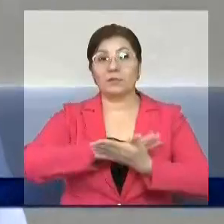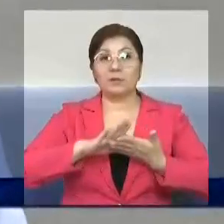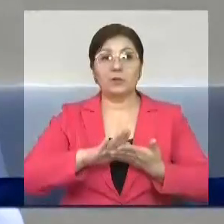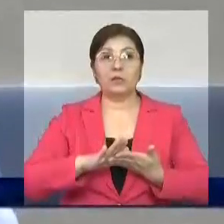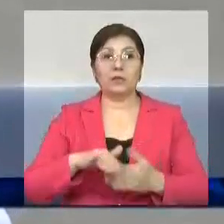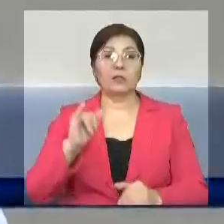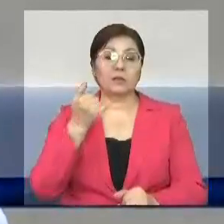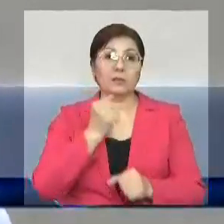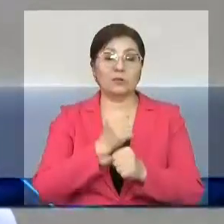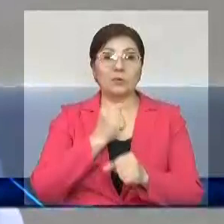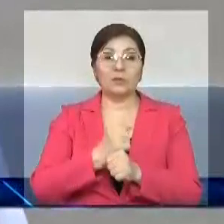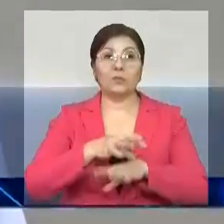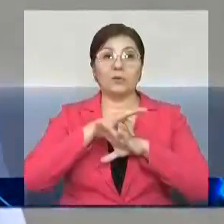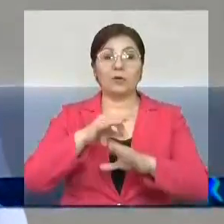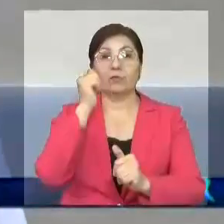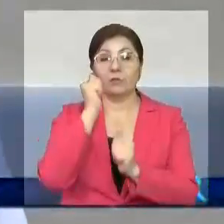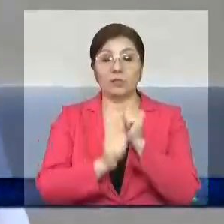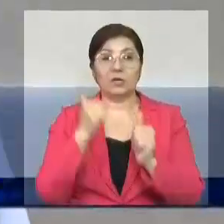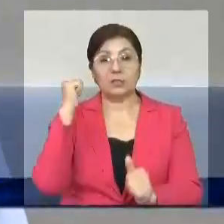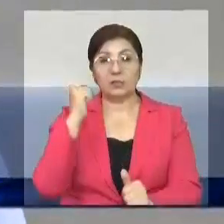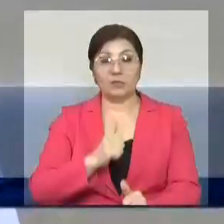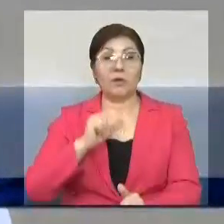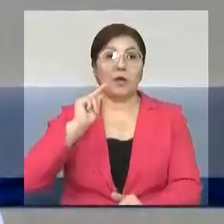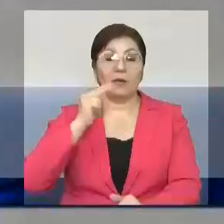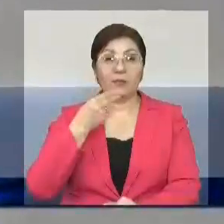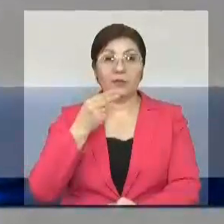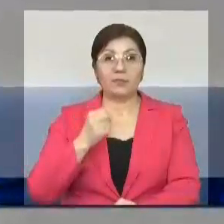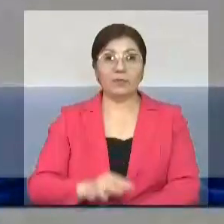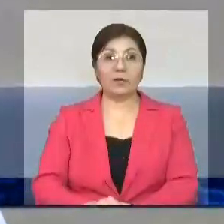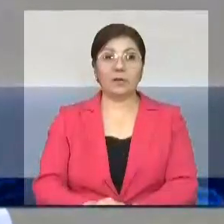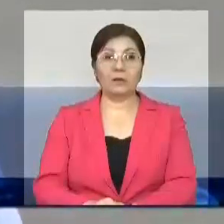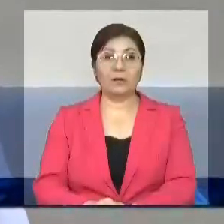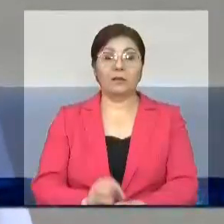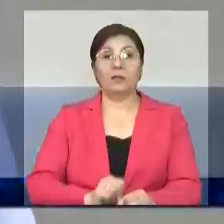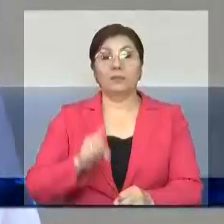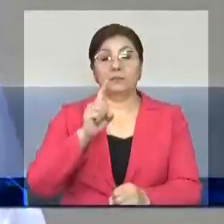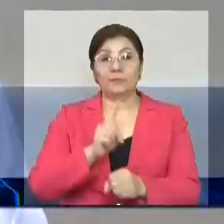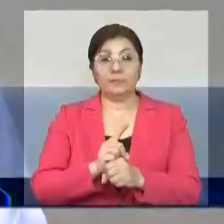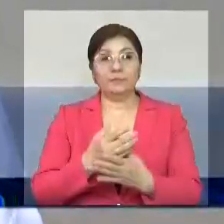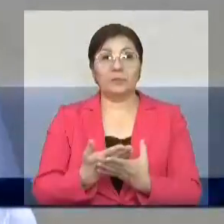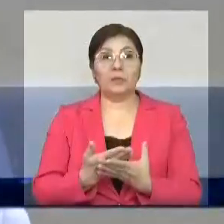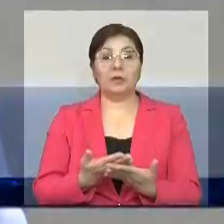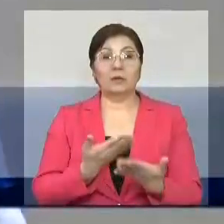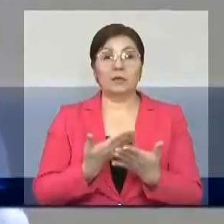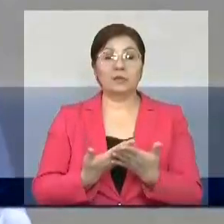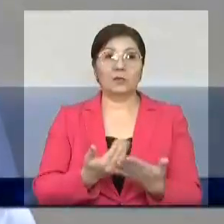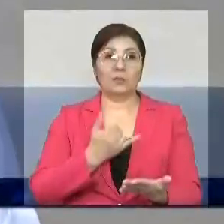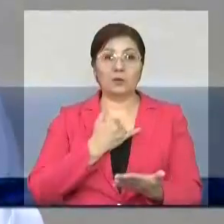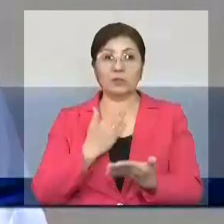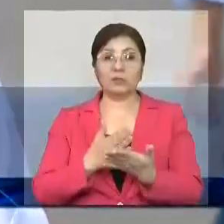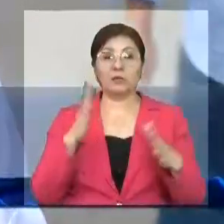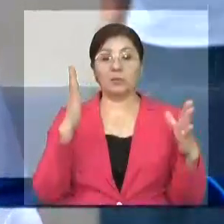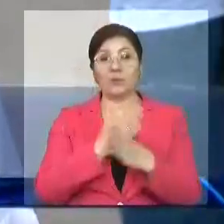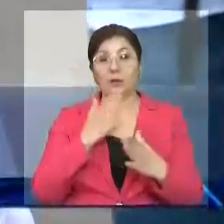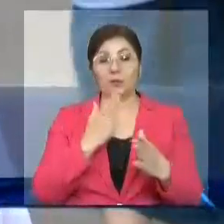нас проводится каждую неделю, чистый четверг. Это обязательно. Иногда, если у нас, знаете, погодные